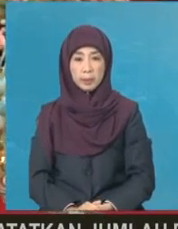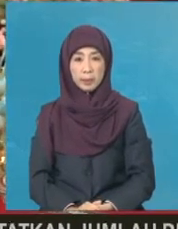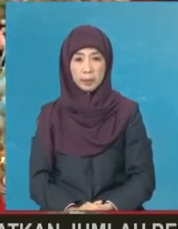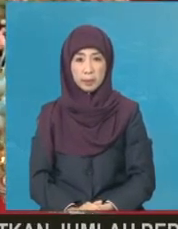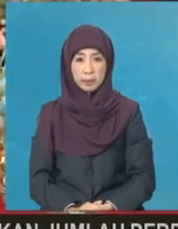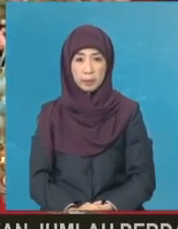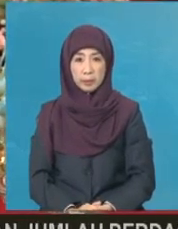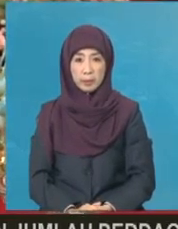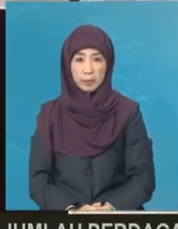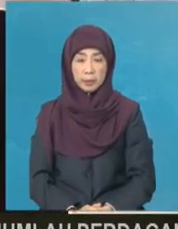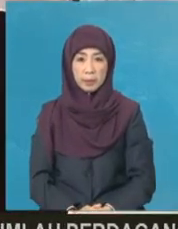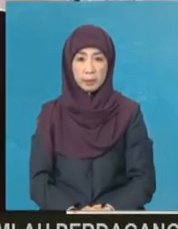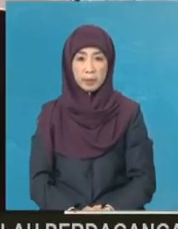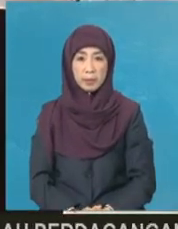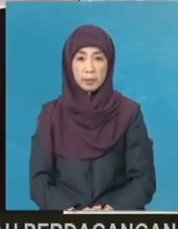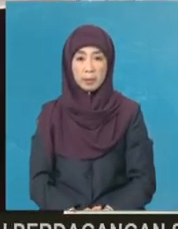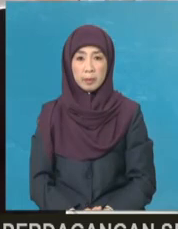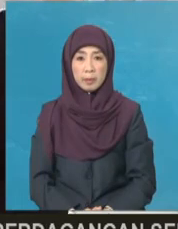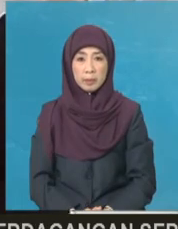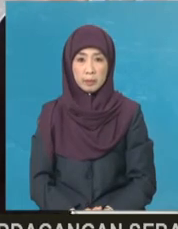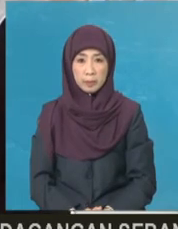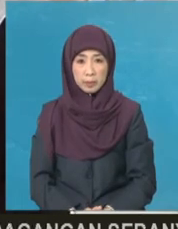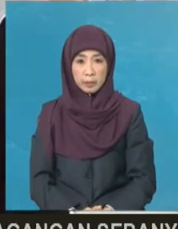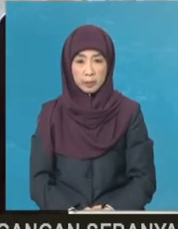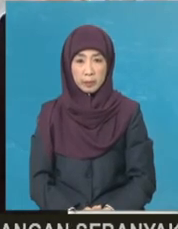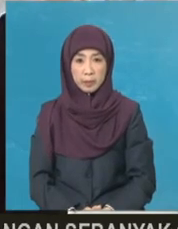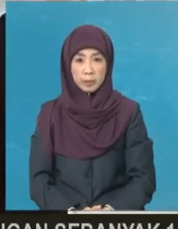the lounge the lounge